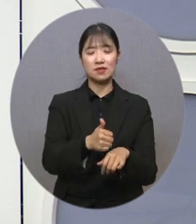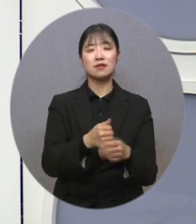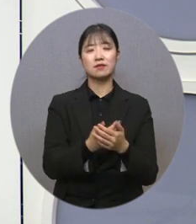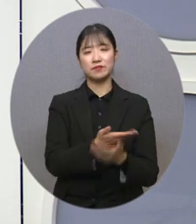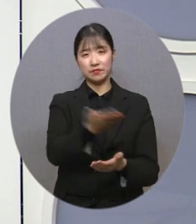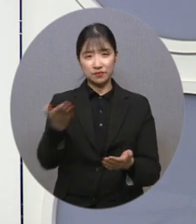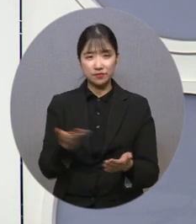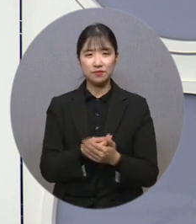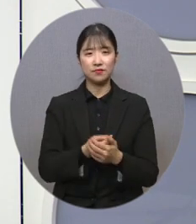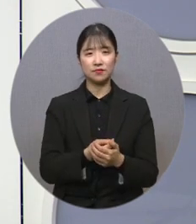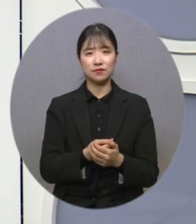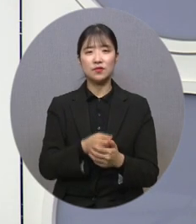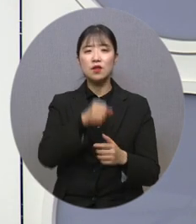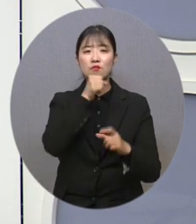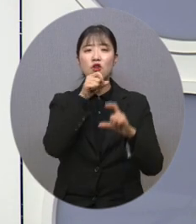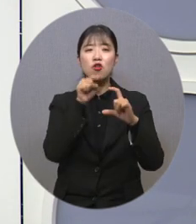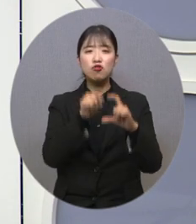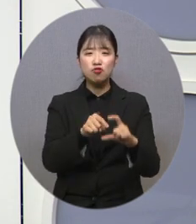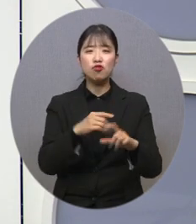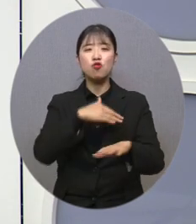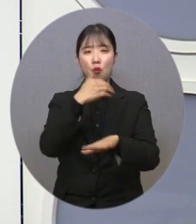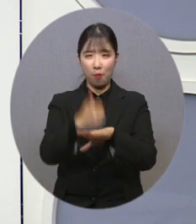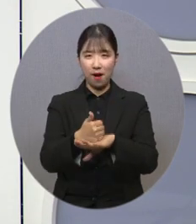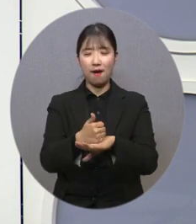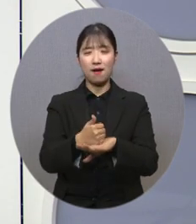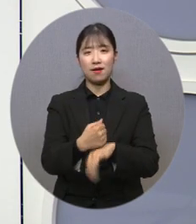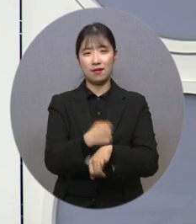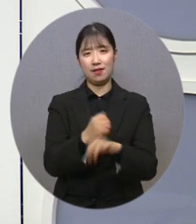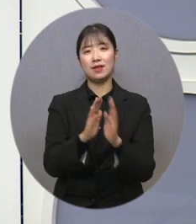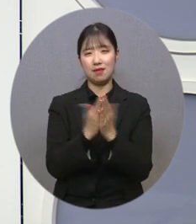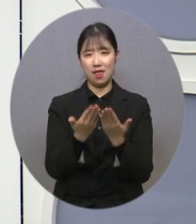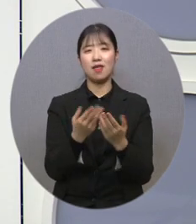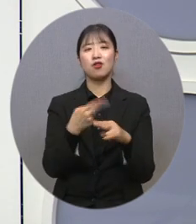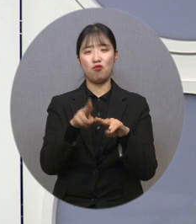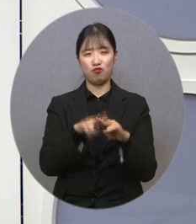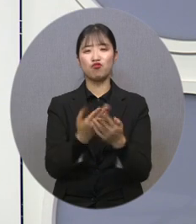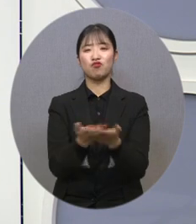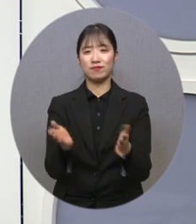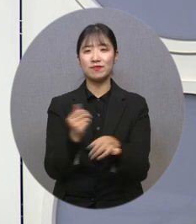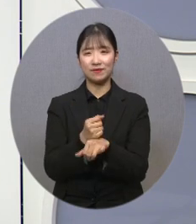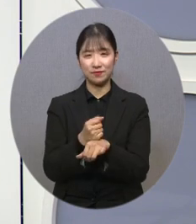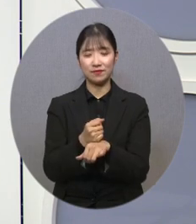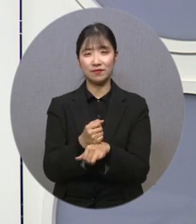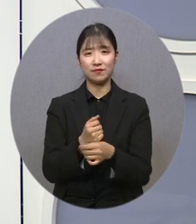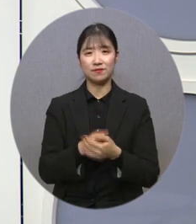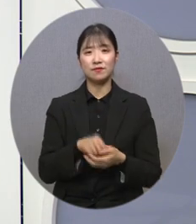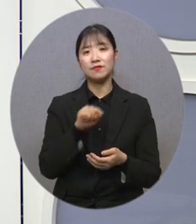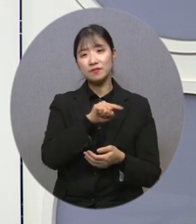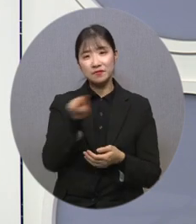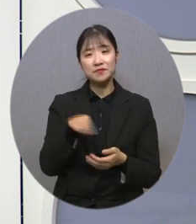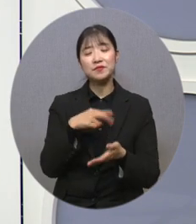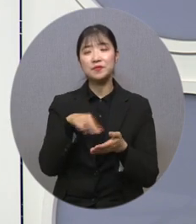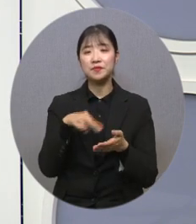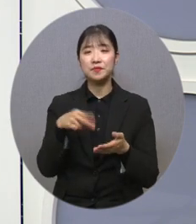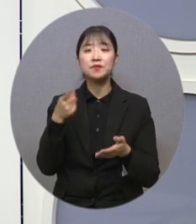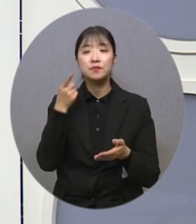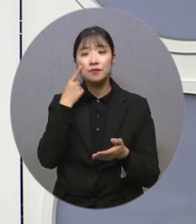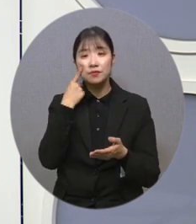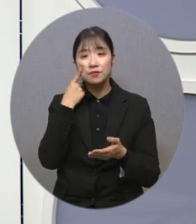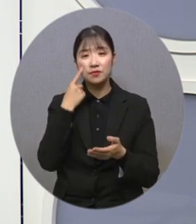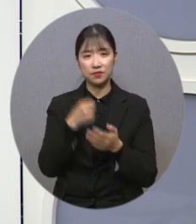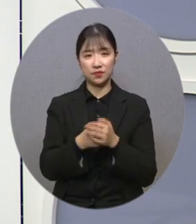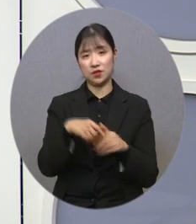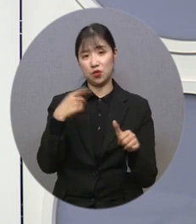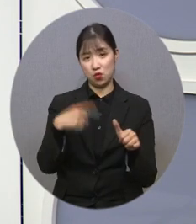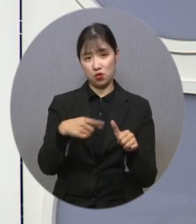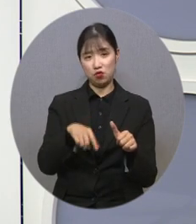교수들한테 평균의 종말이라는 책을 제가 선물을 했어요. 그러면서 이걸 한번 읽어봐라.